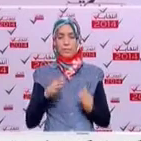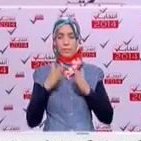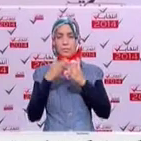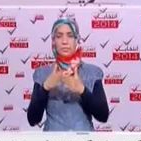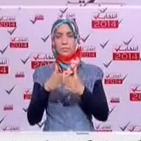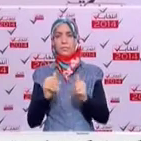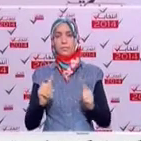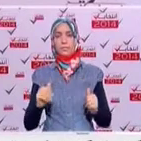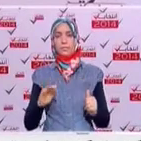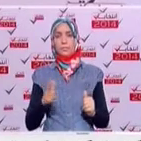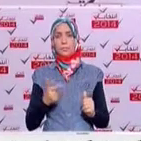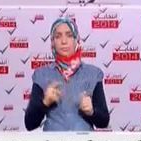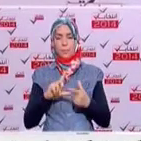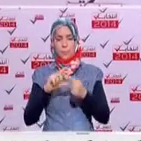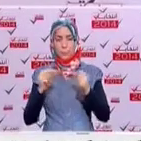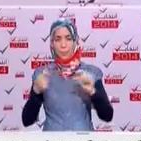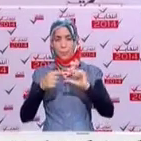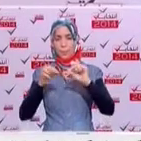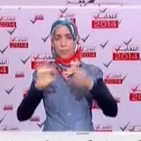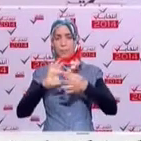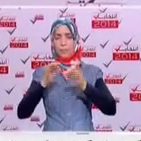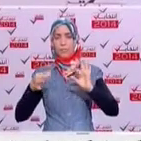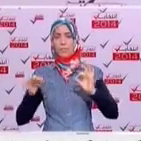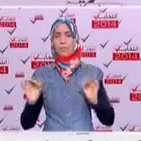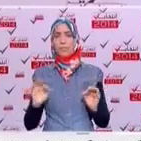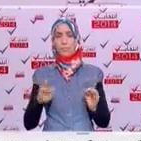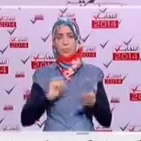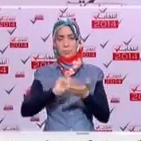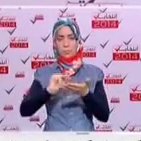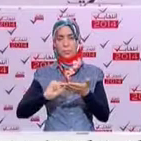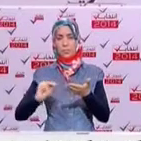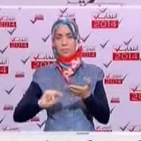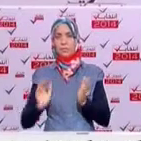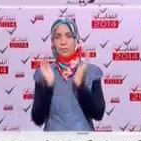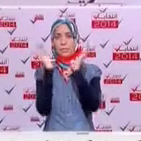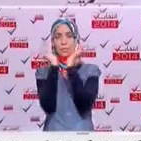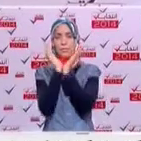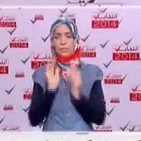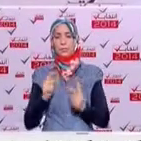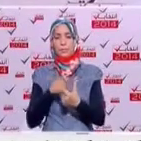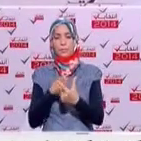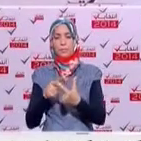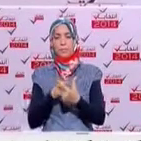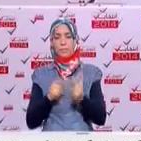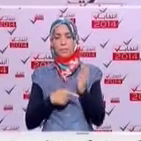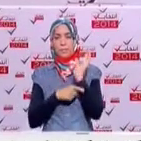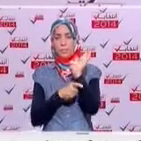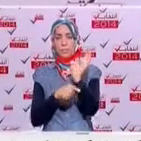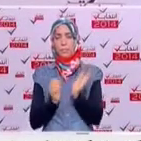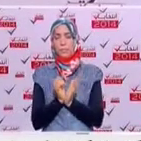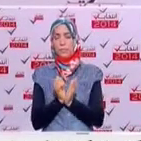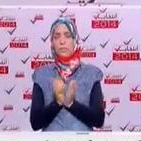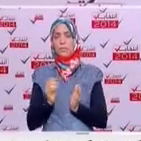نتقدم بمفهوم إجراء عقد اجتماعي فيما بين الناخب والمواطن، لأنه احنا